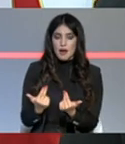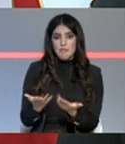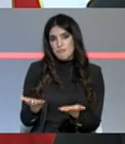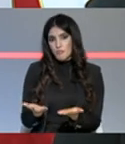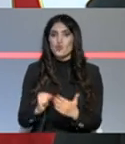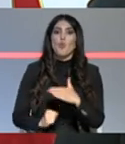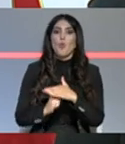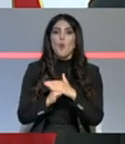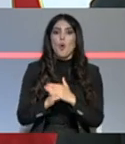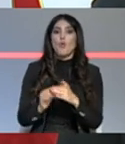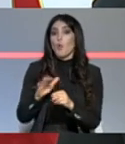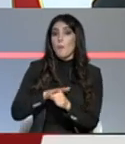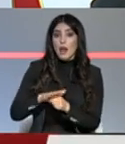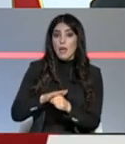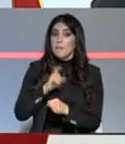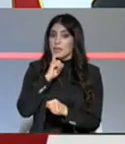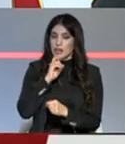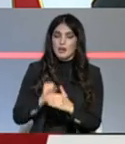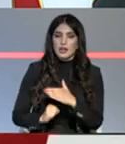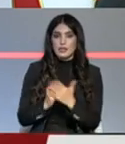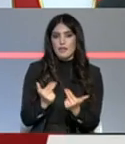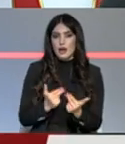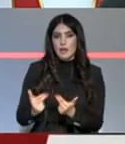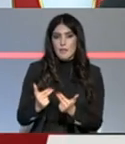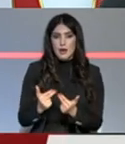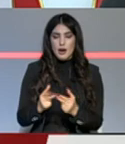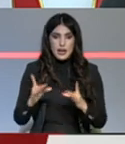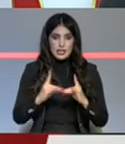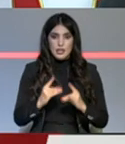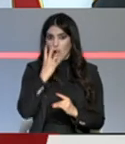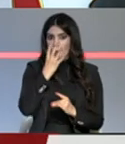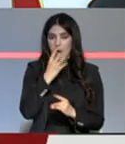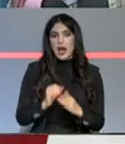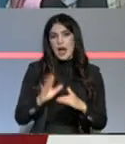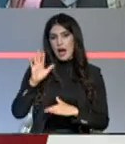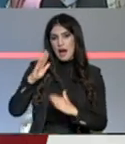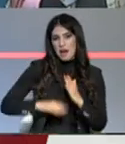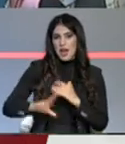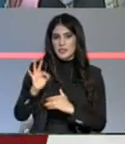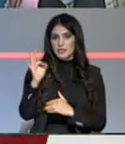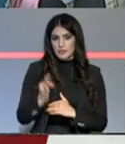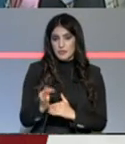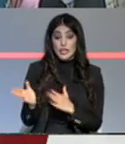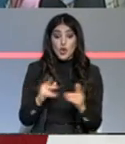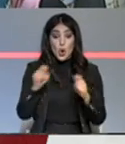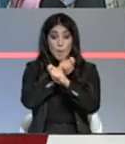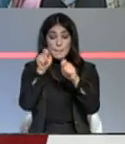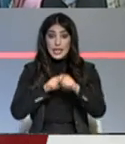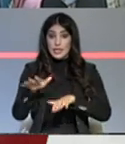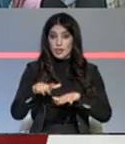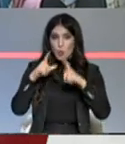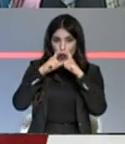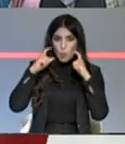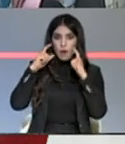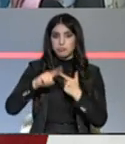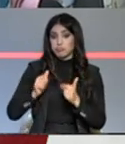خاطر احنا طاقة الاستيعاب نتاعنا في أسرة الأكسجين هي أقل من 50%. هذا ويبقى الالتزام بالإجراءات